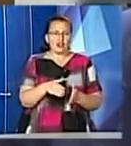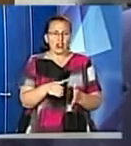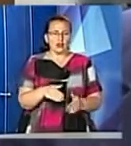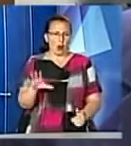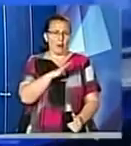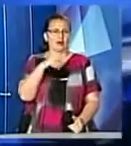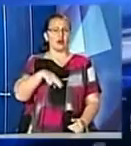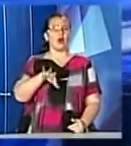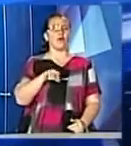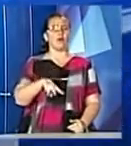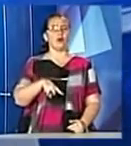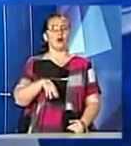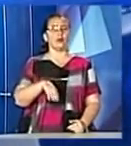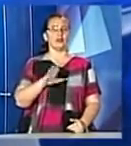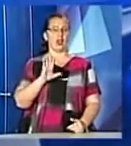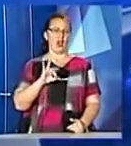Полтави.